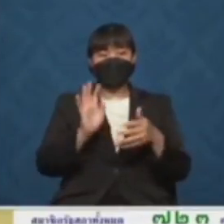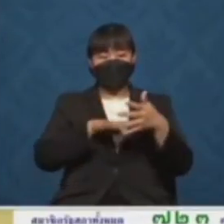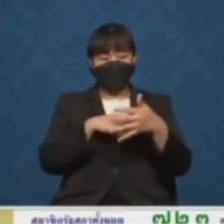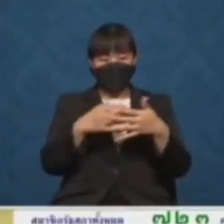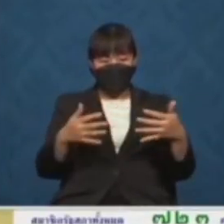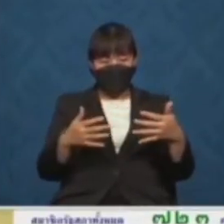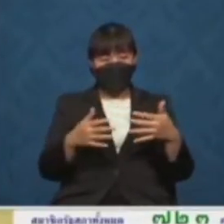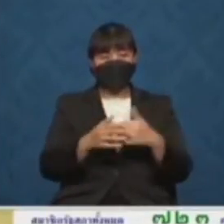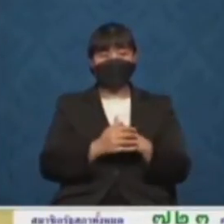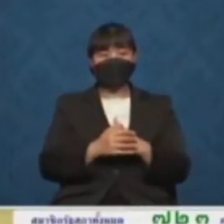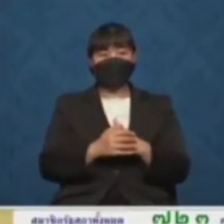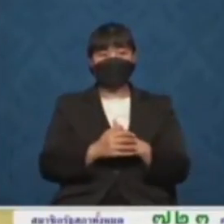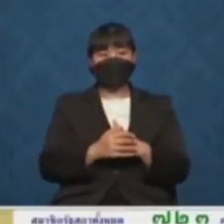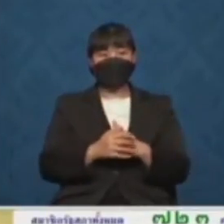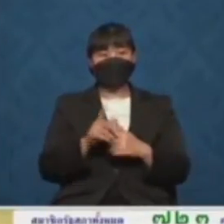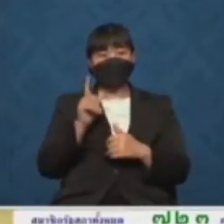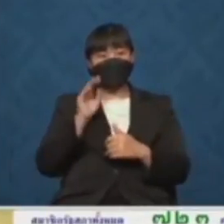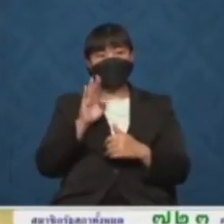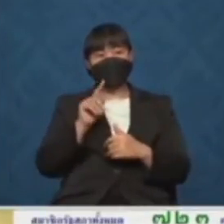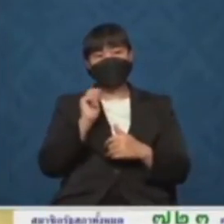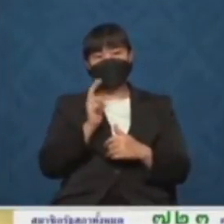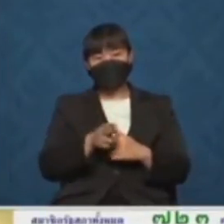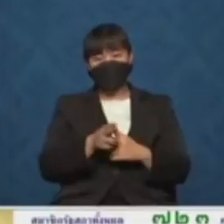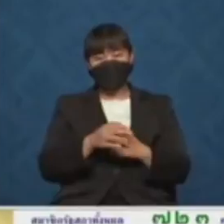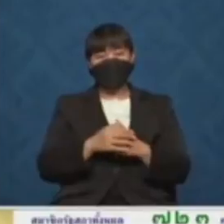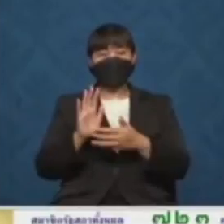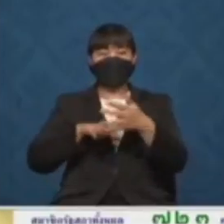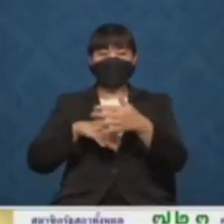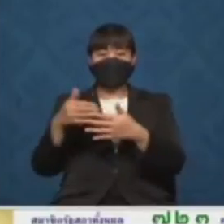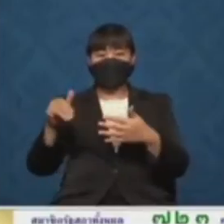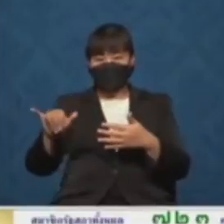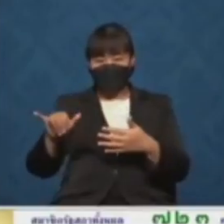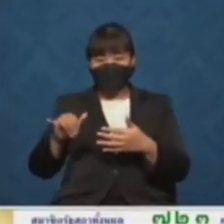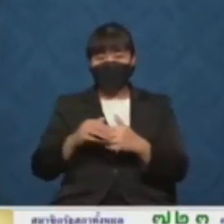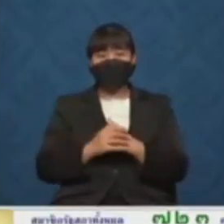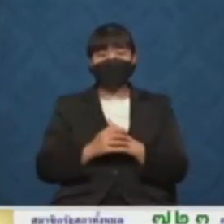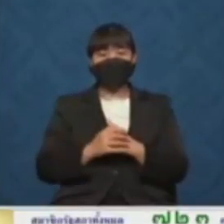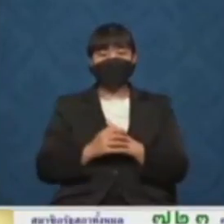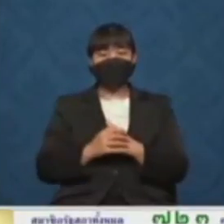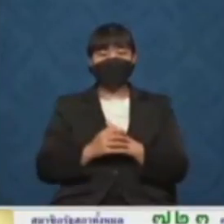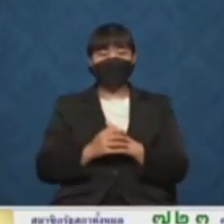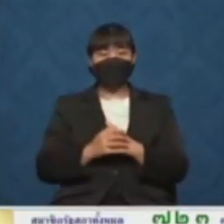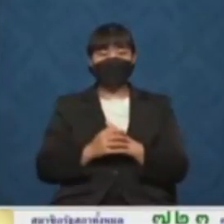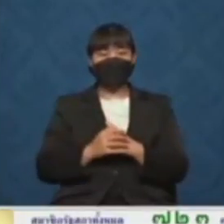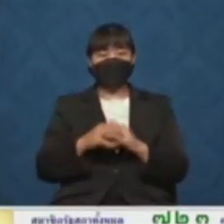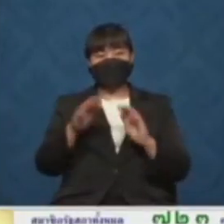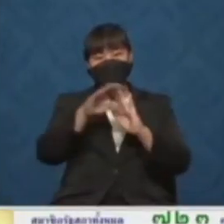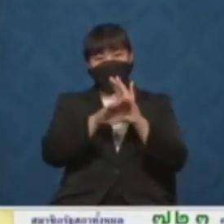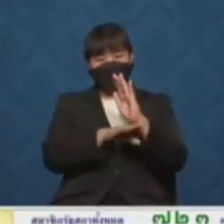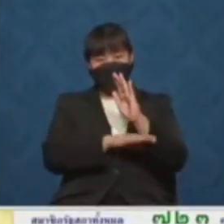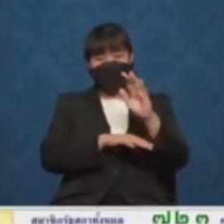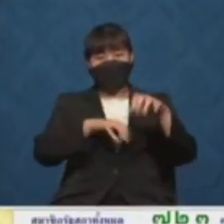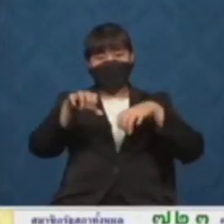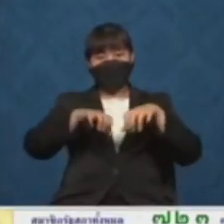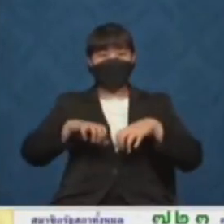นแบขธศาชาติ มัไมมคามชัเจนและหนักหนากานั้คือ ไม่มีการจัดลำดับความสำคัญ